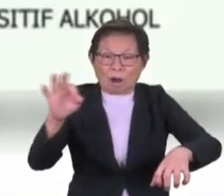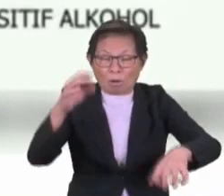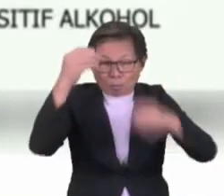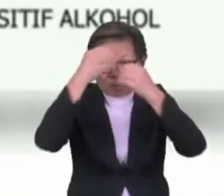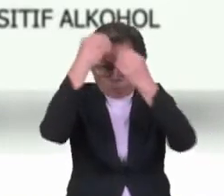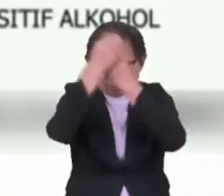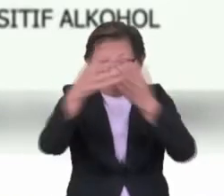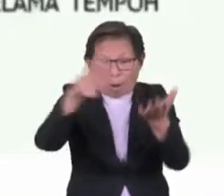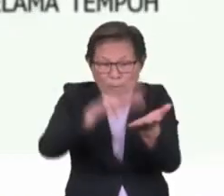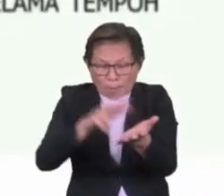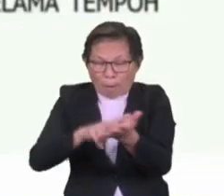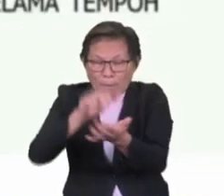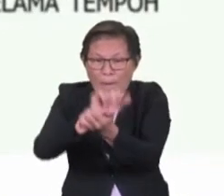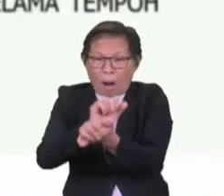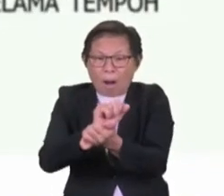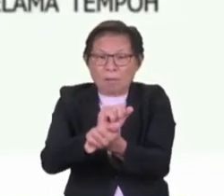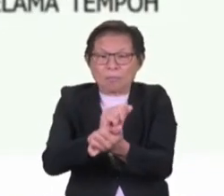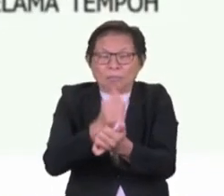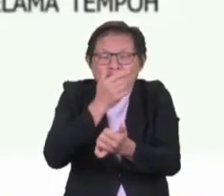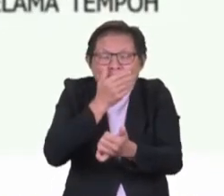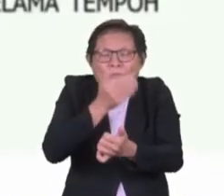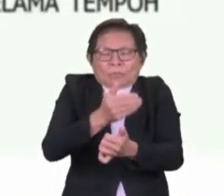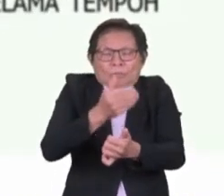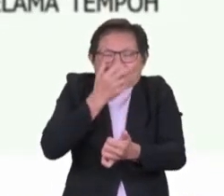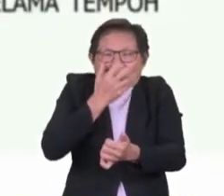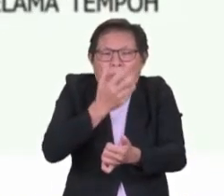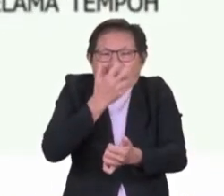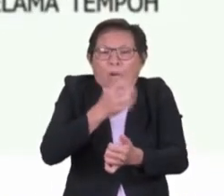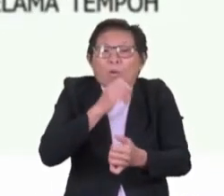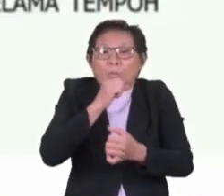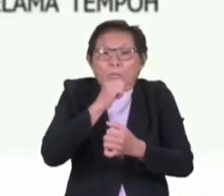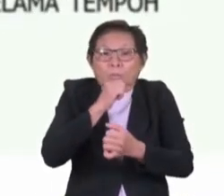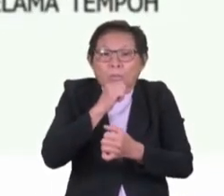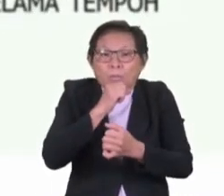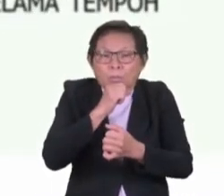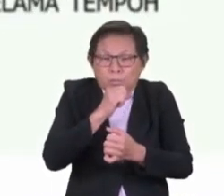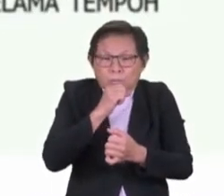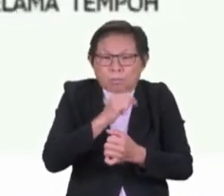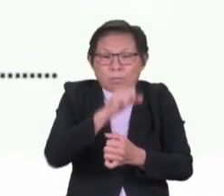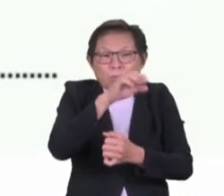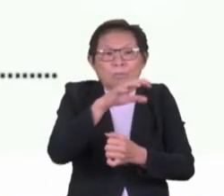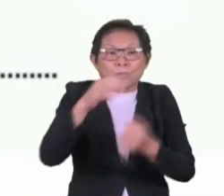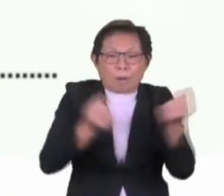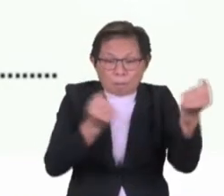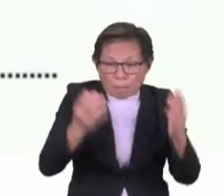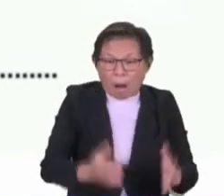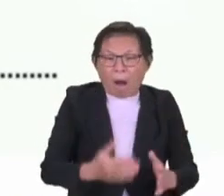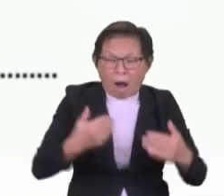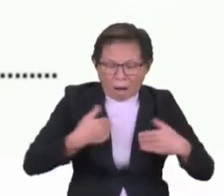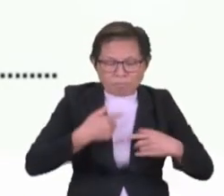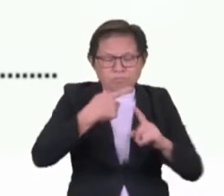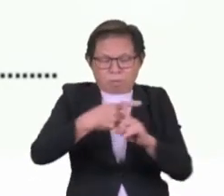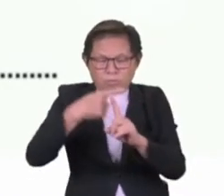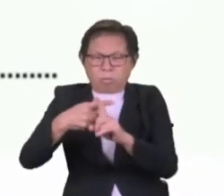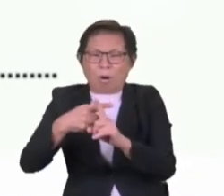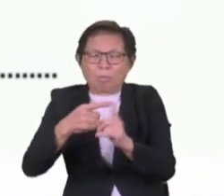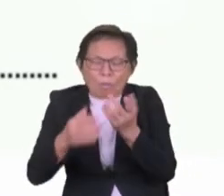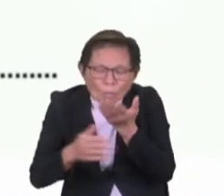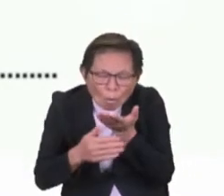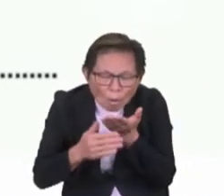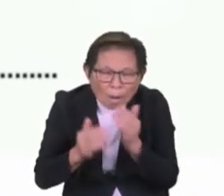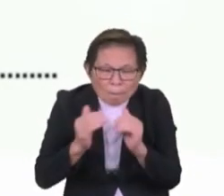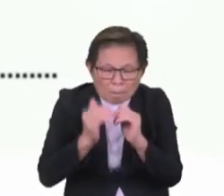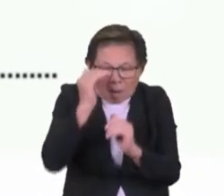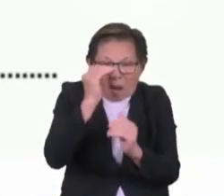memaklumkan saringan pernafasan awal pemandu berusia 45 tahun itu mendapati positif alkohol melebihi